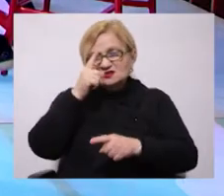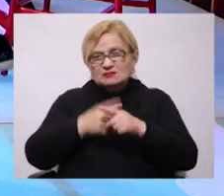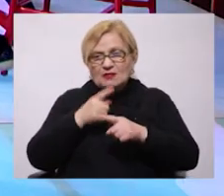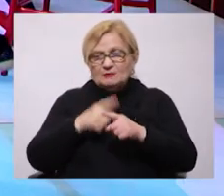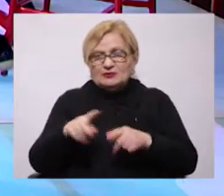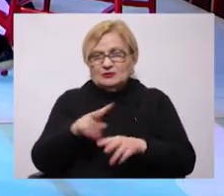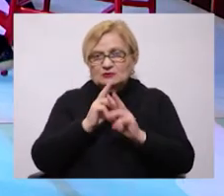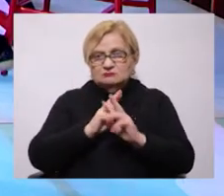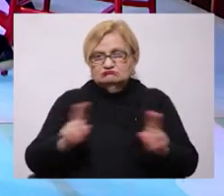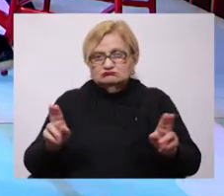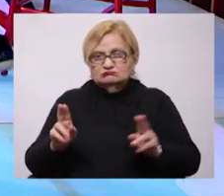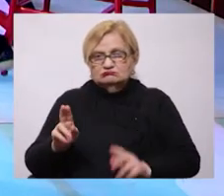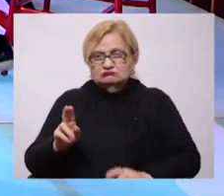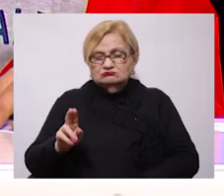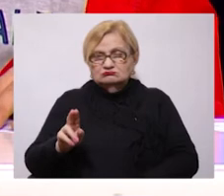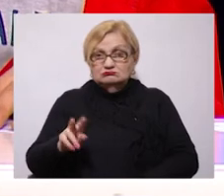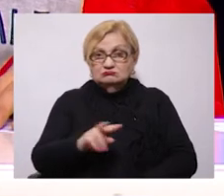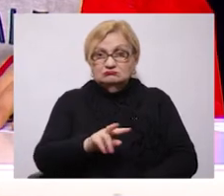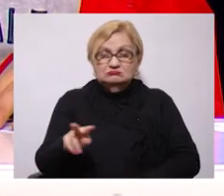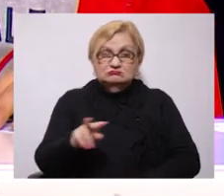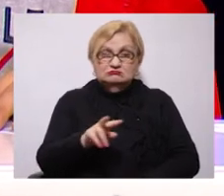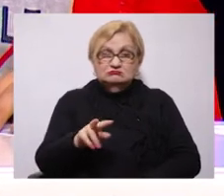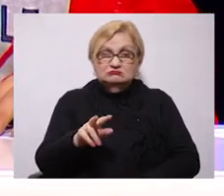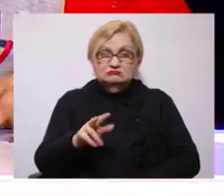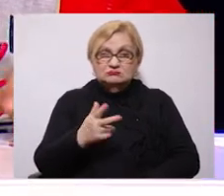ერთმანეთს. ჯ და ეს ორივე ასო